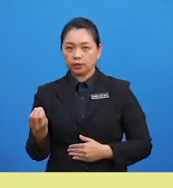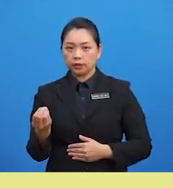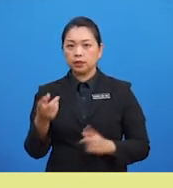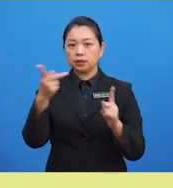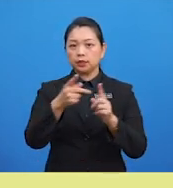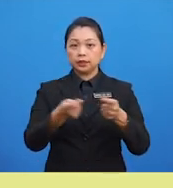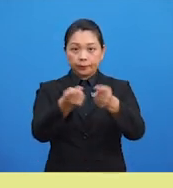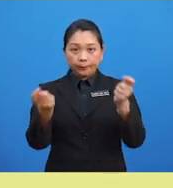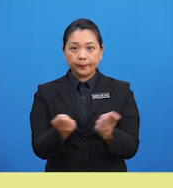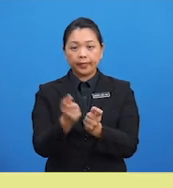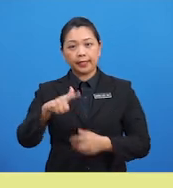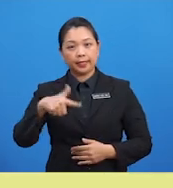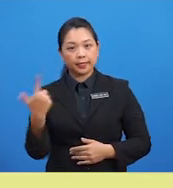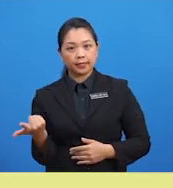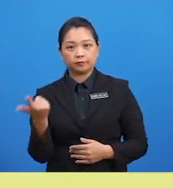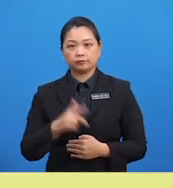yang lain.